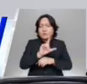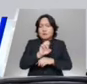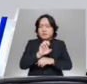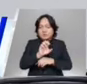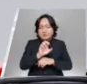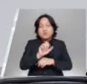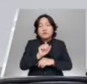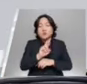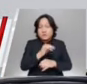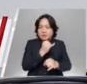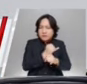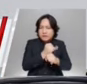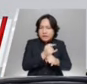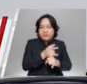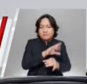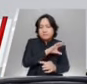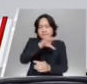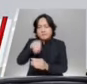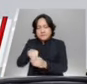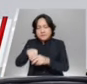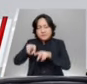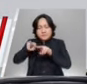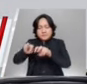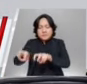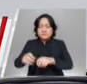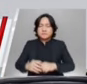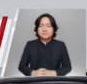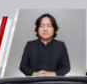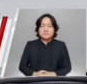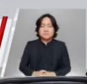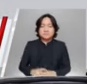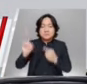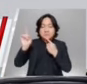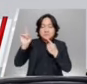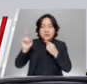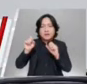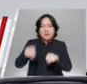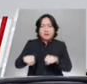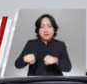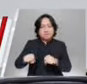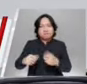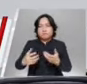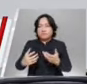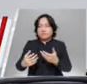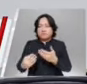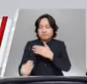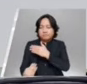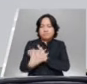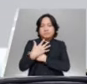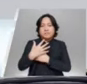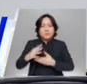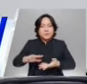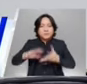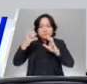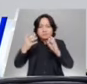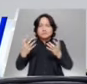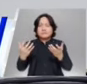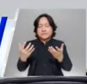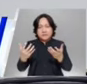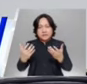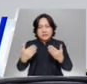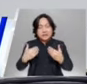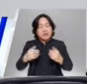is carcinogenic, it can cause health hazards to your lymph nodes, bones, brains, and testes, and it can also